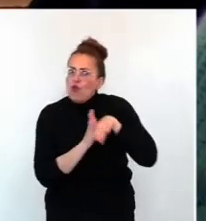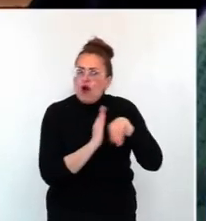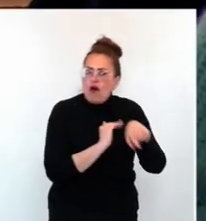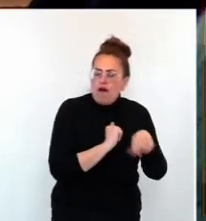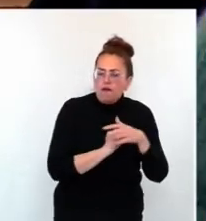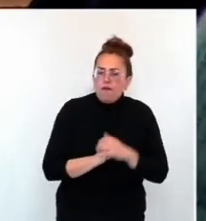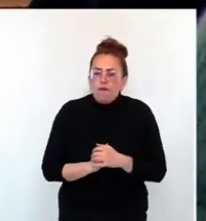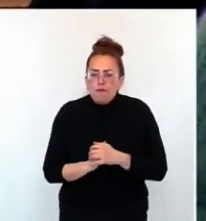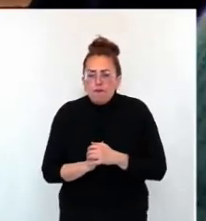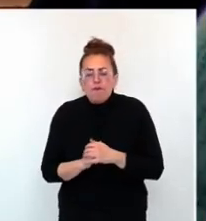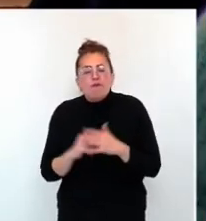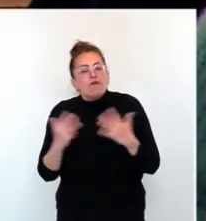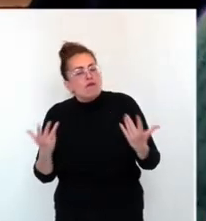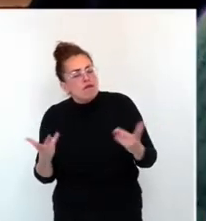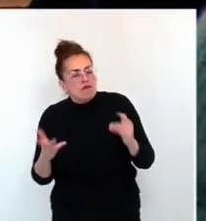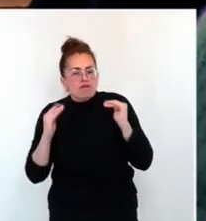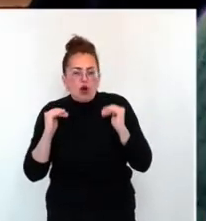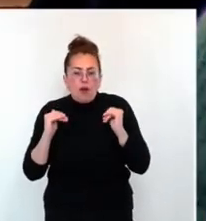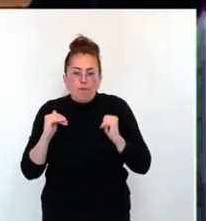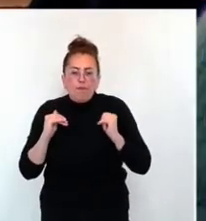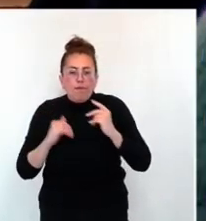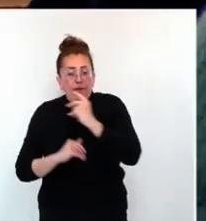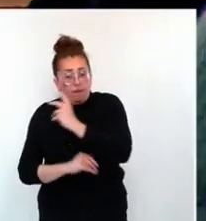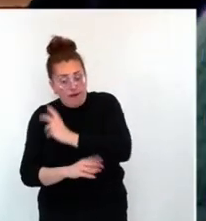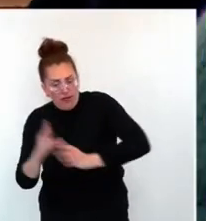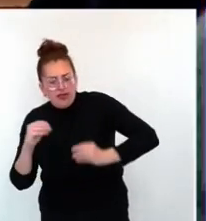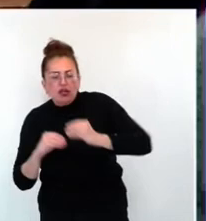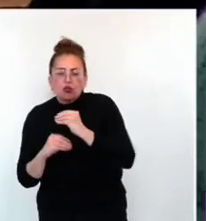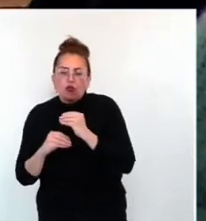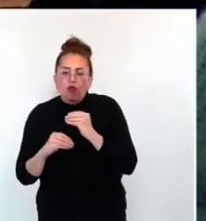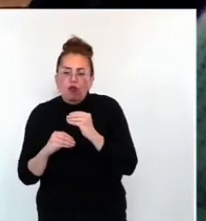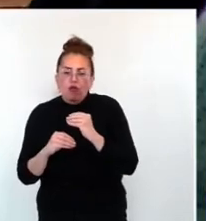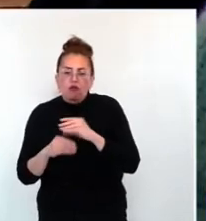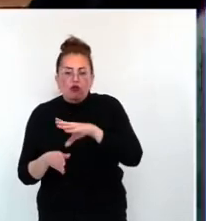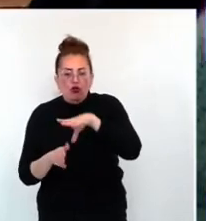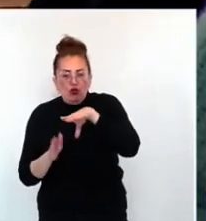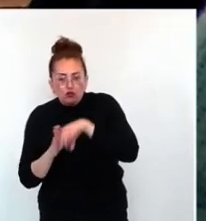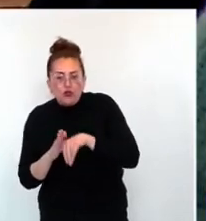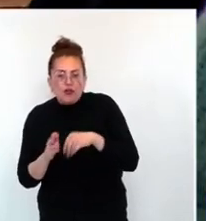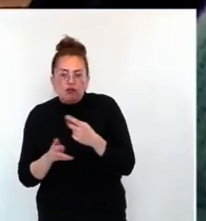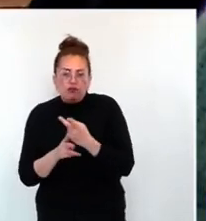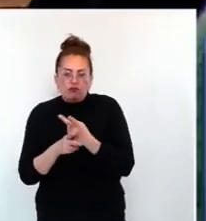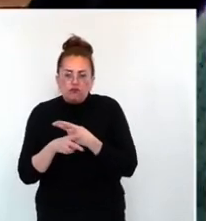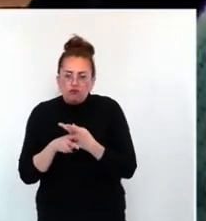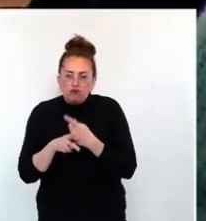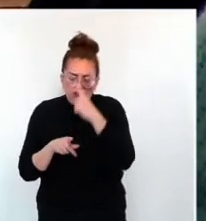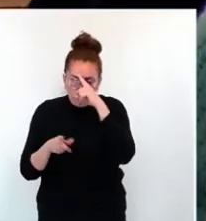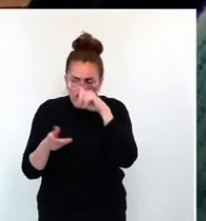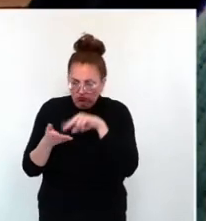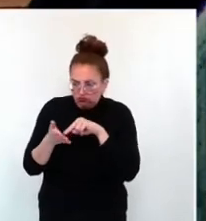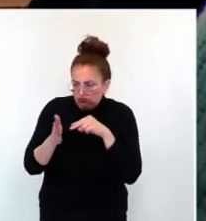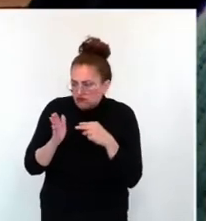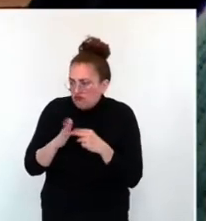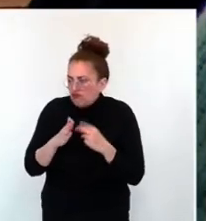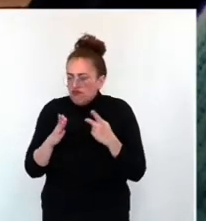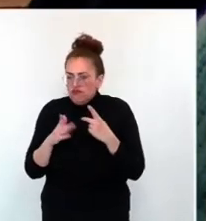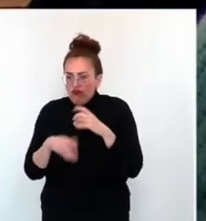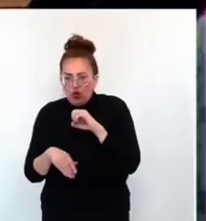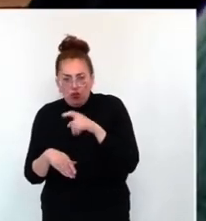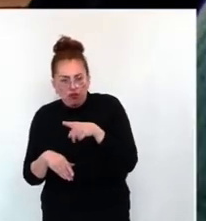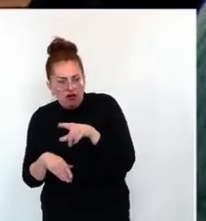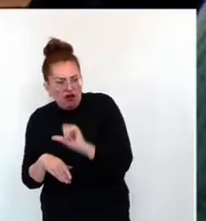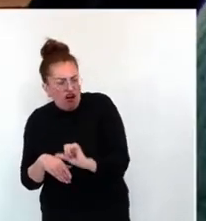c'est que d'abord, c'est une opération d'aménagement, dotée d'un outil d'ingénierie et de gouvernance, un EPA, qui est quelque chose d'extrêmement